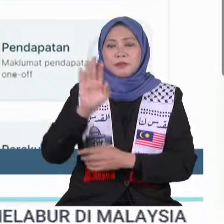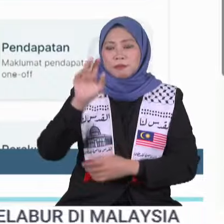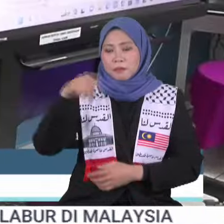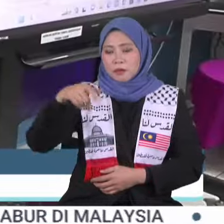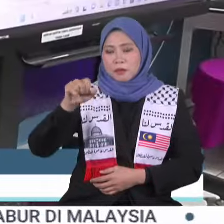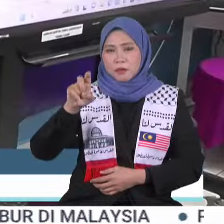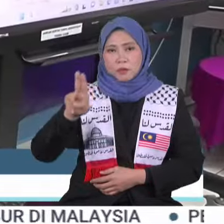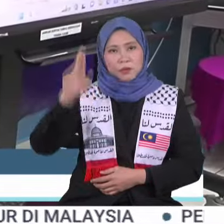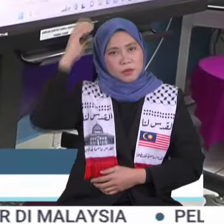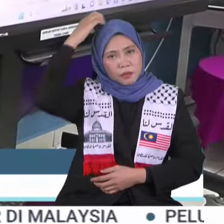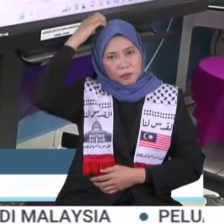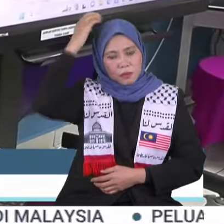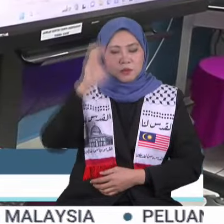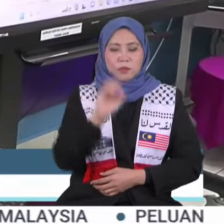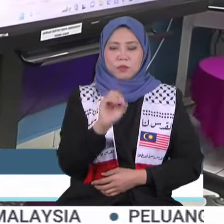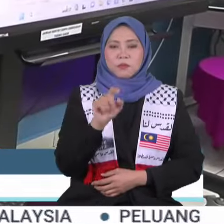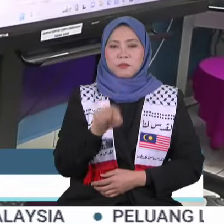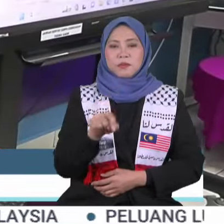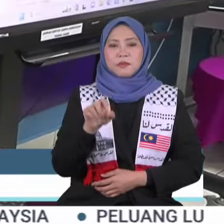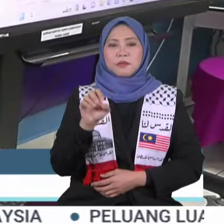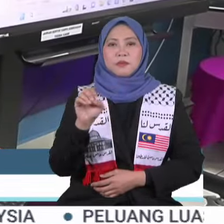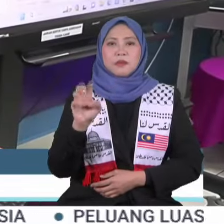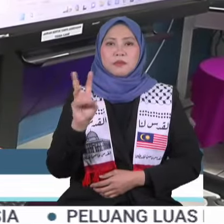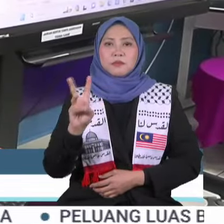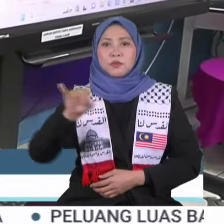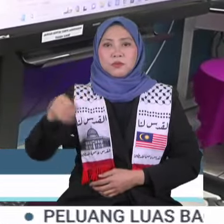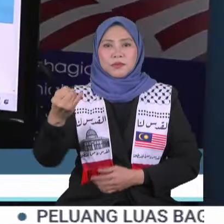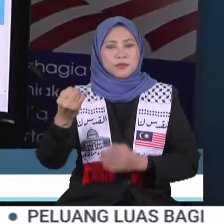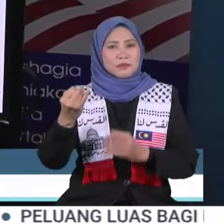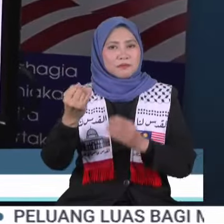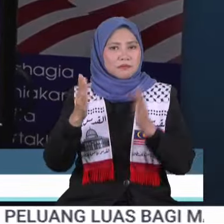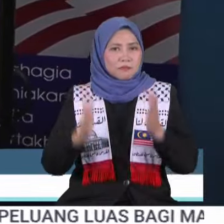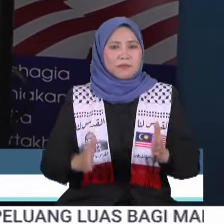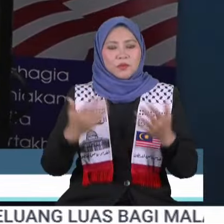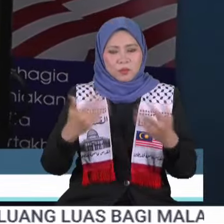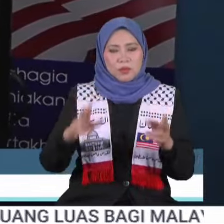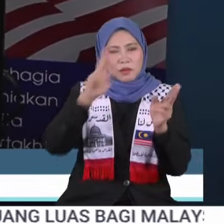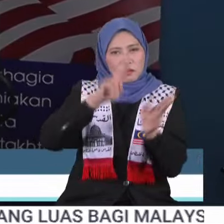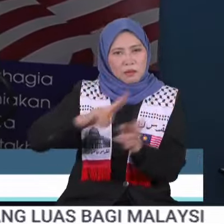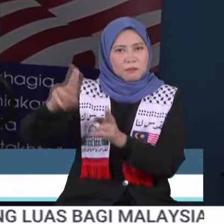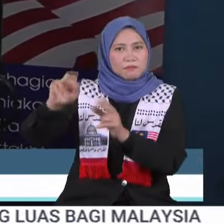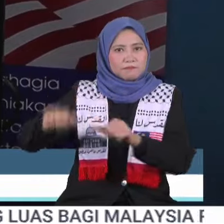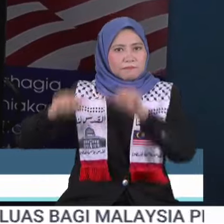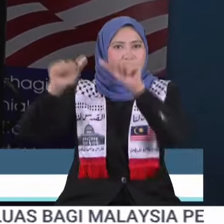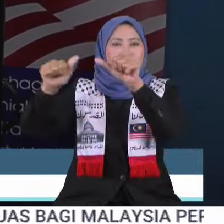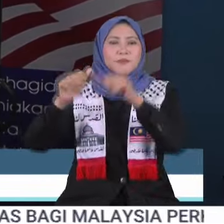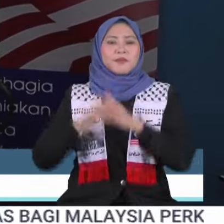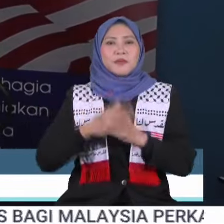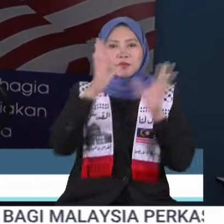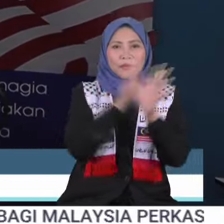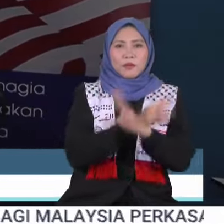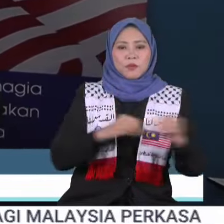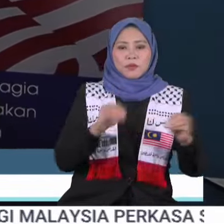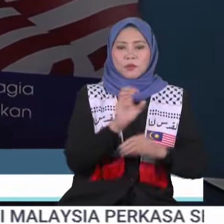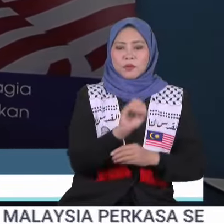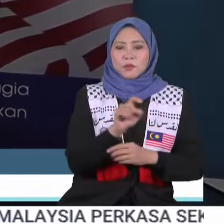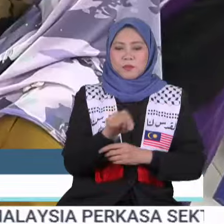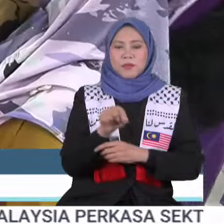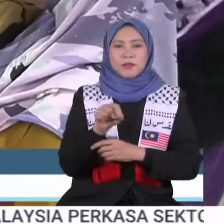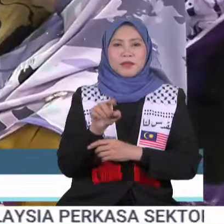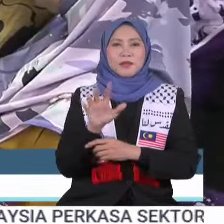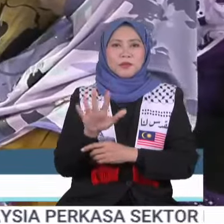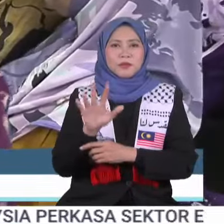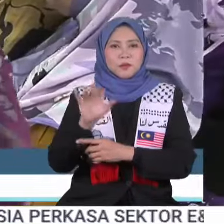merekodkan 0.65 juta individu telah mengemaskini data manakala Sarawak 0.57